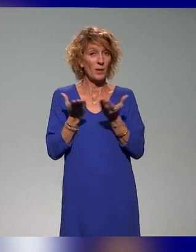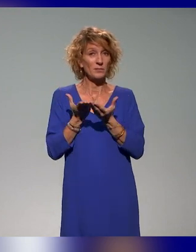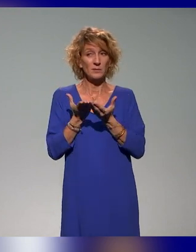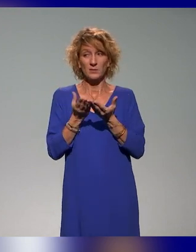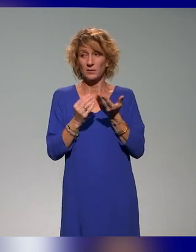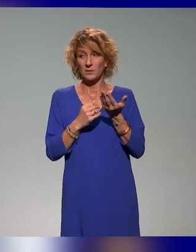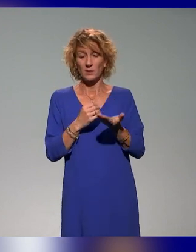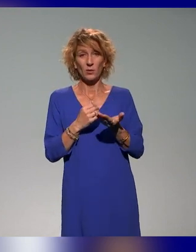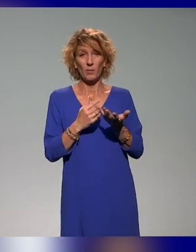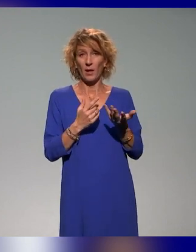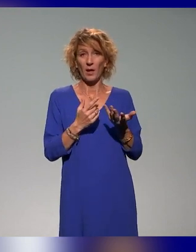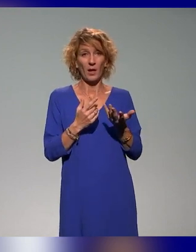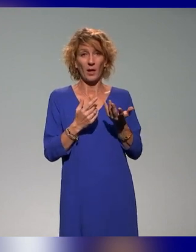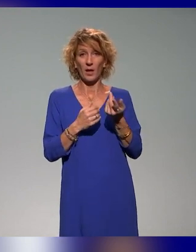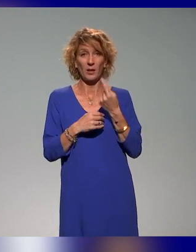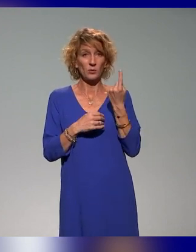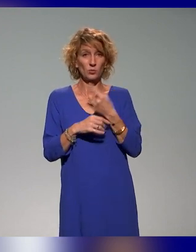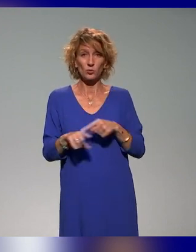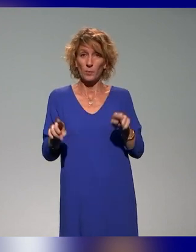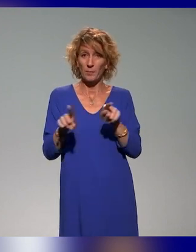c'est toujours le même, c'est-à-dire que